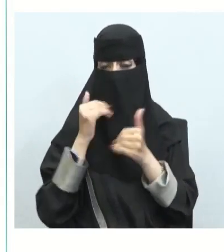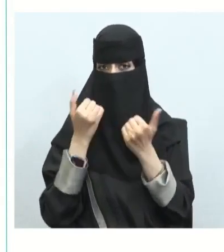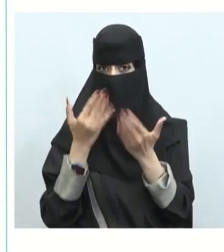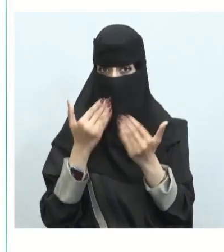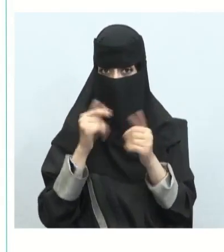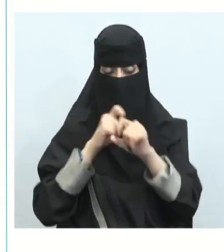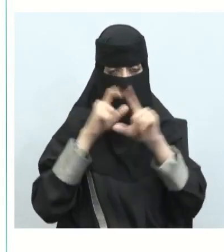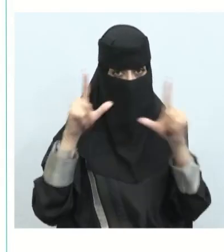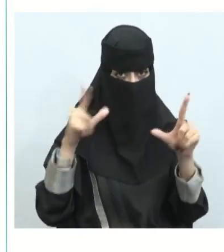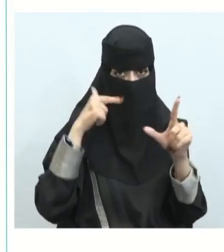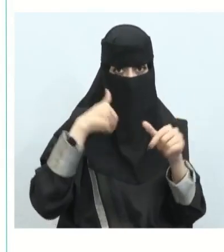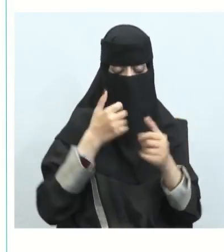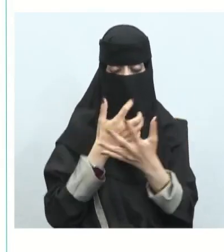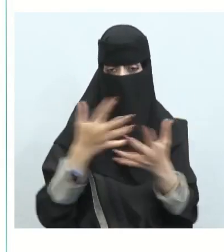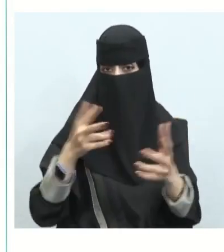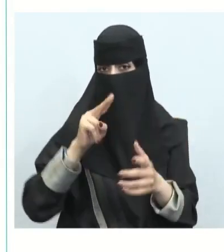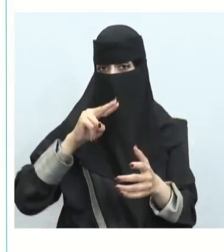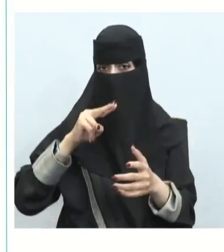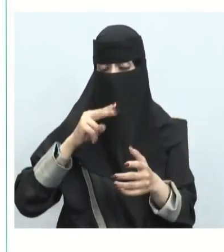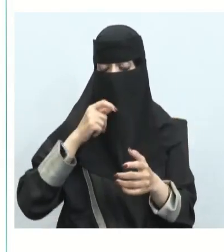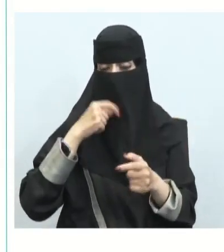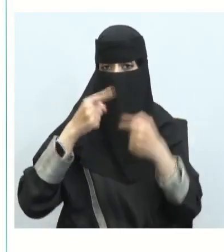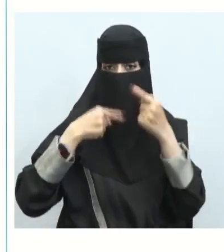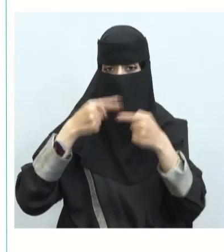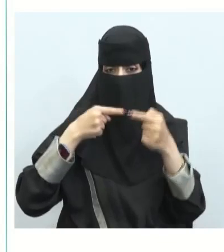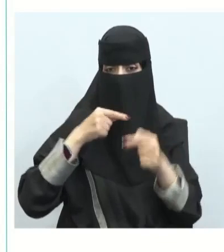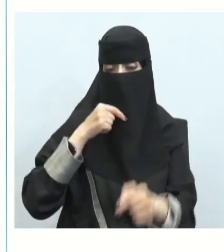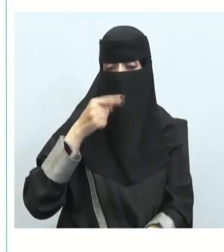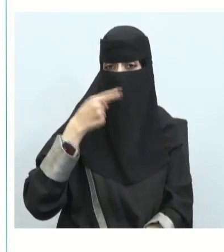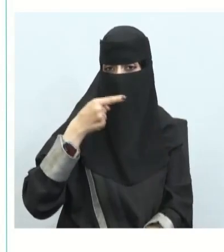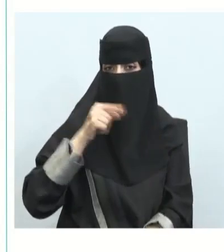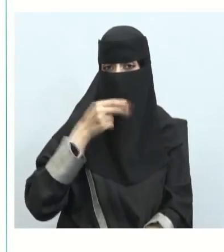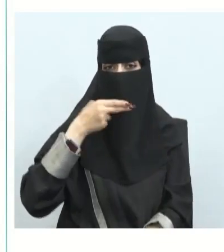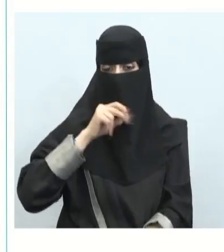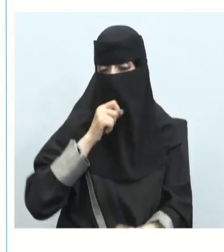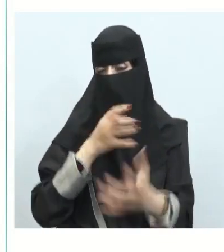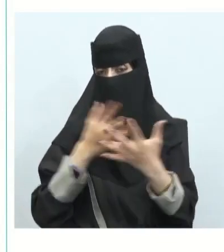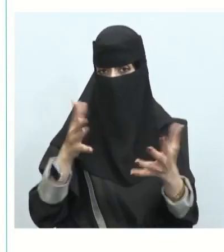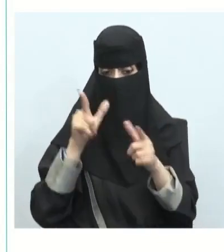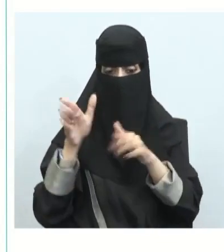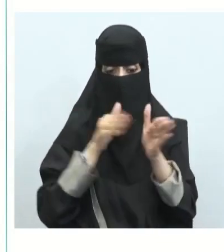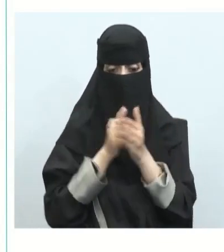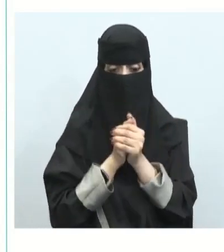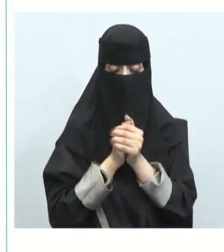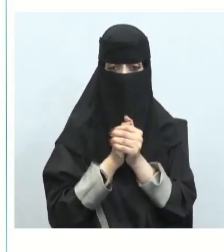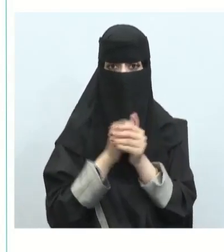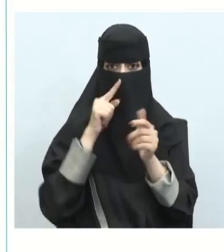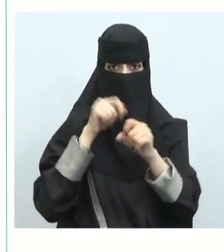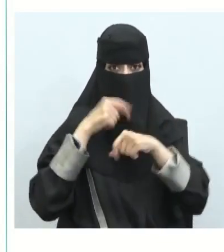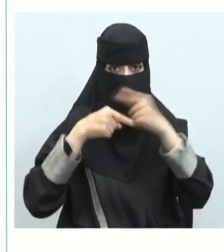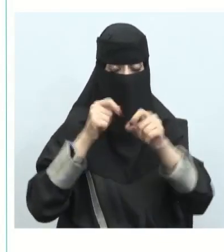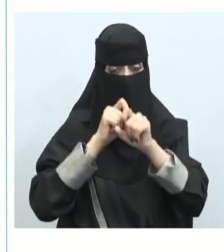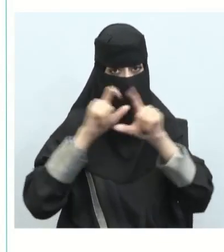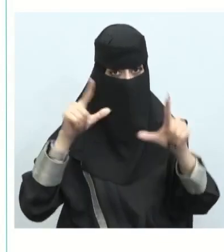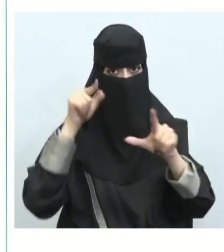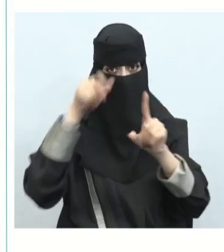هنالك وضوح قد تكثر الشائعات في المنظمه كلما كان هنالك وضوح و للموظف